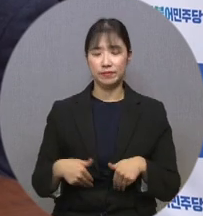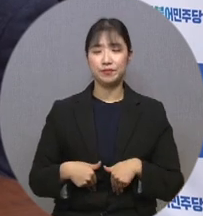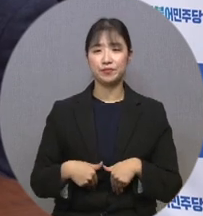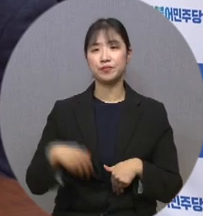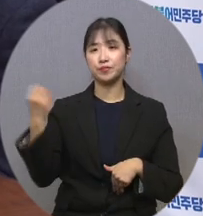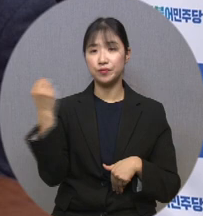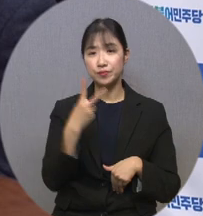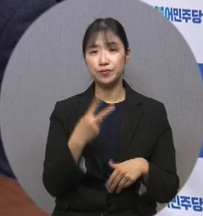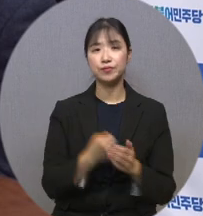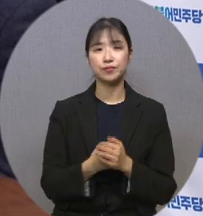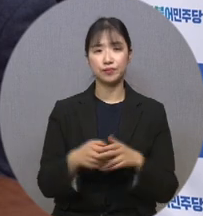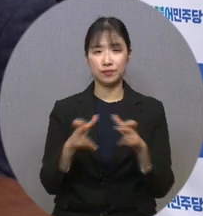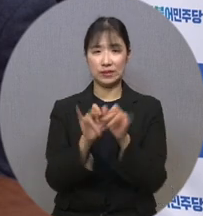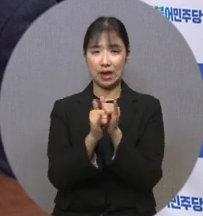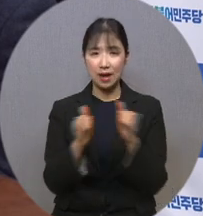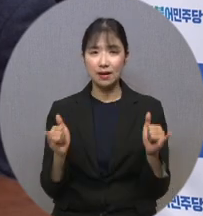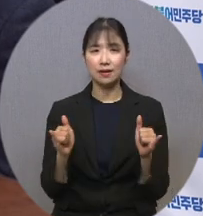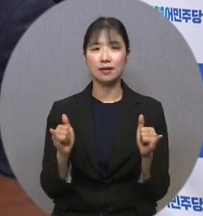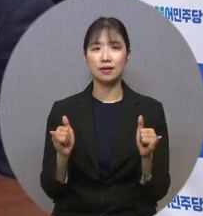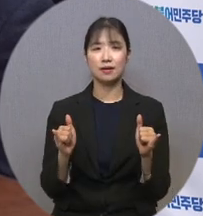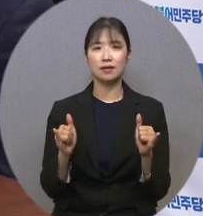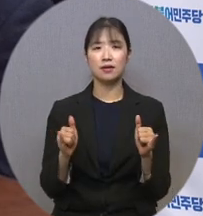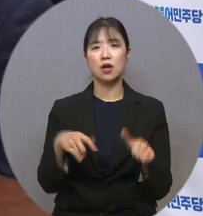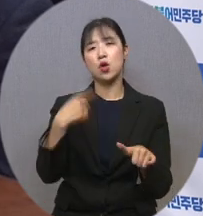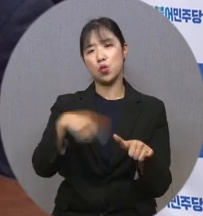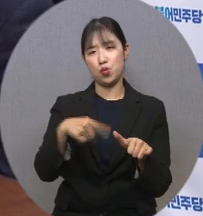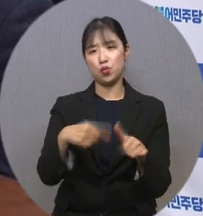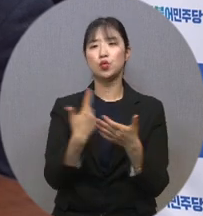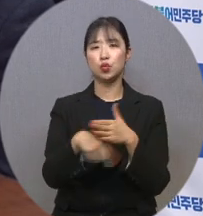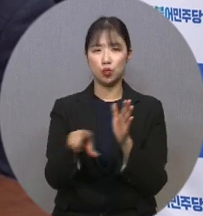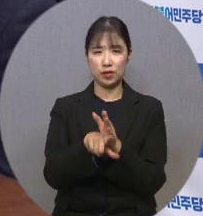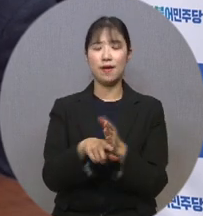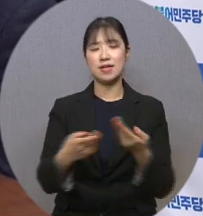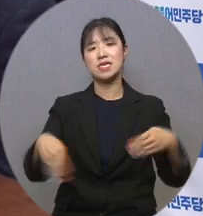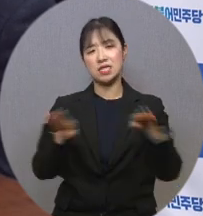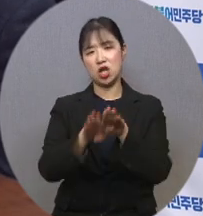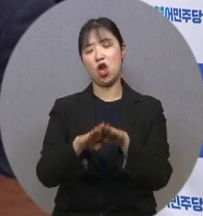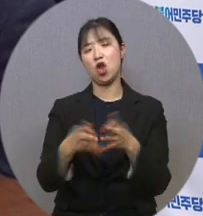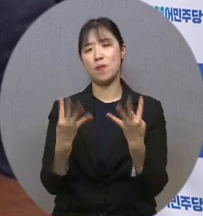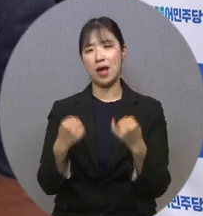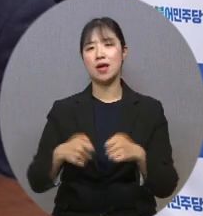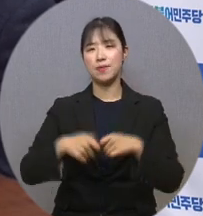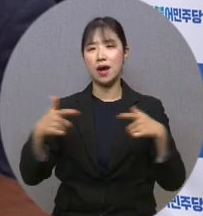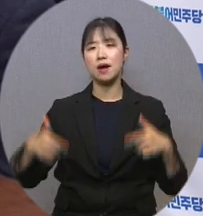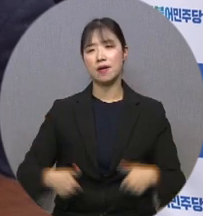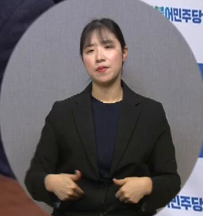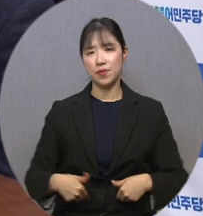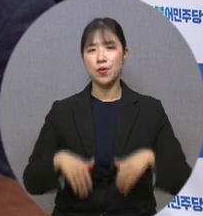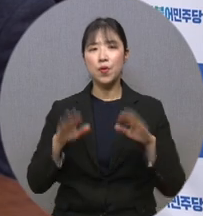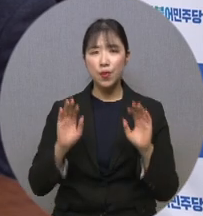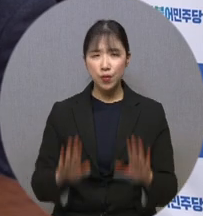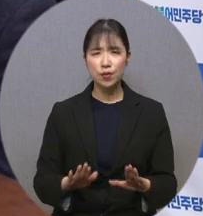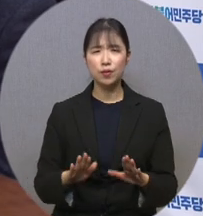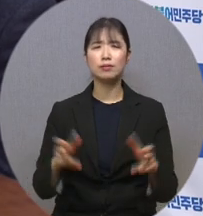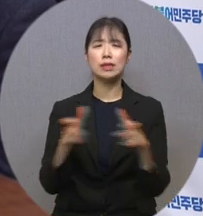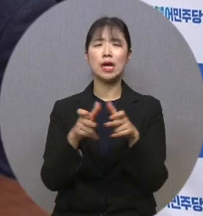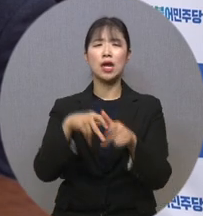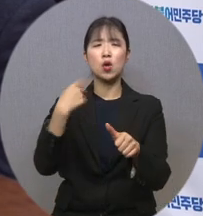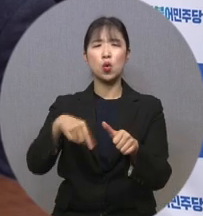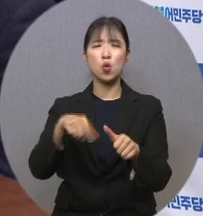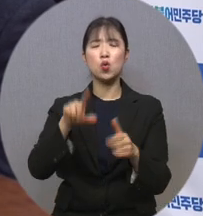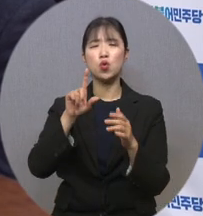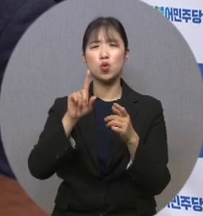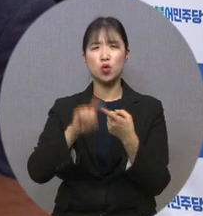또 하나는 장애인들의 그런 교육을 위한 시설들이 확충돼야 됩니다. 여전히 장애인 교육에